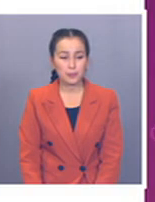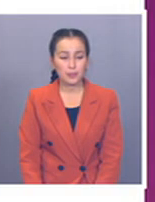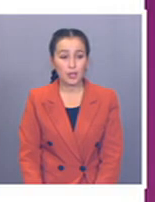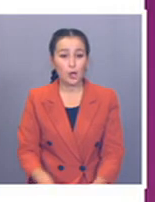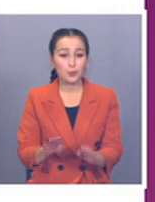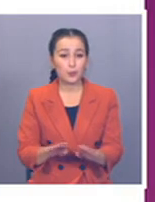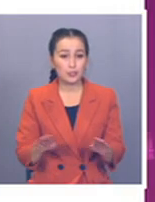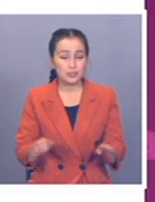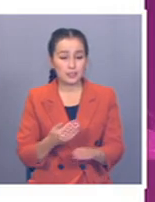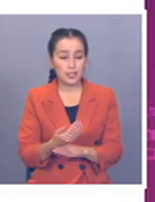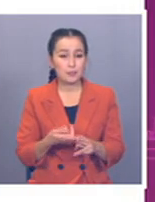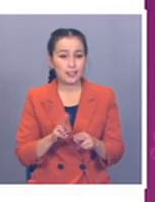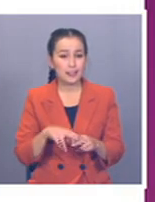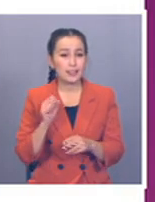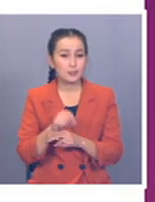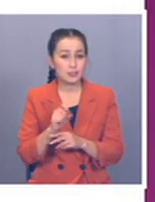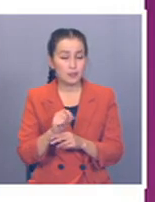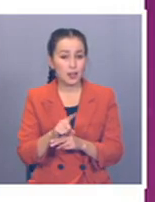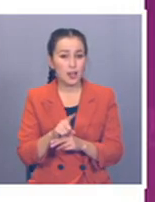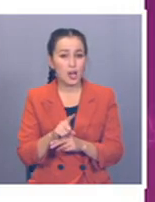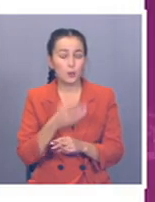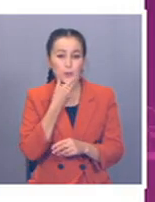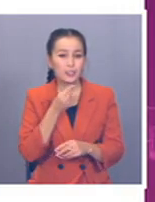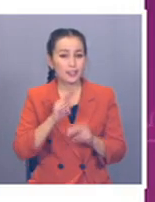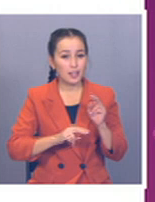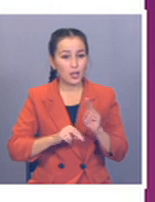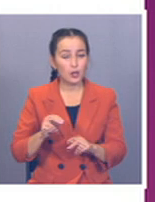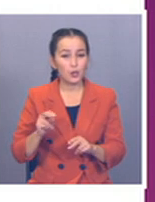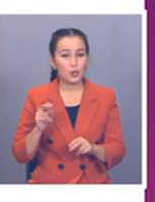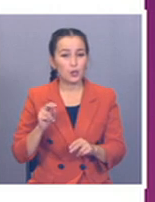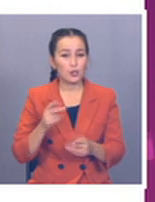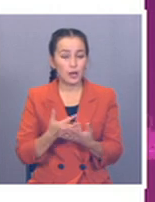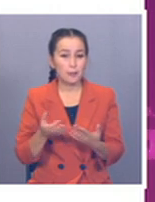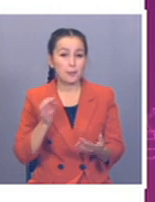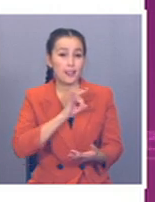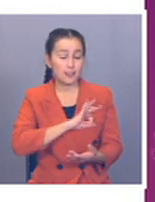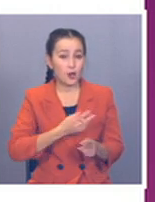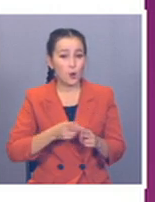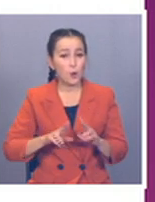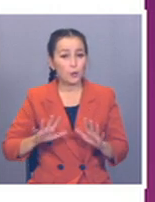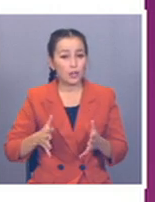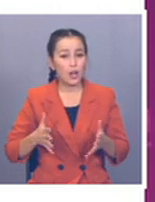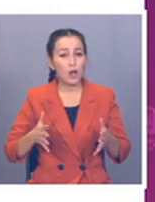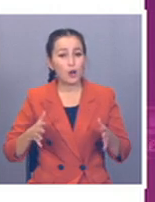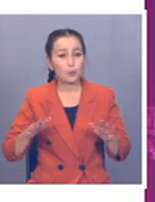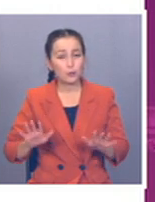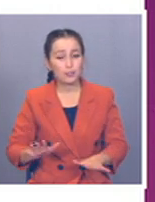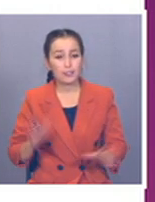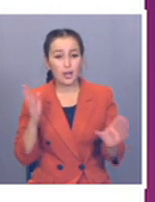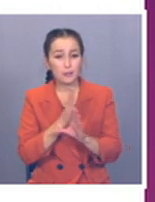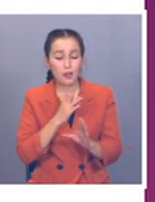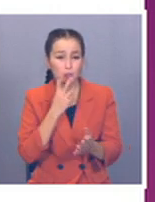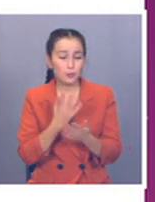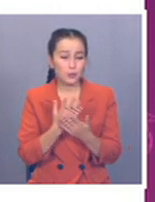Оқушылар, мына тапсырмада көркемдегіш құралдарды пайдалана отырып, оқиға орнын, табиғат көрінісін,